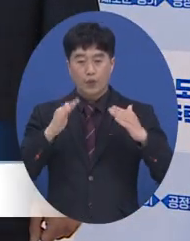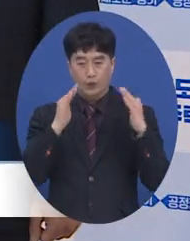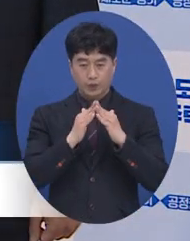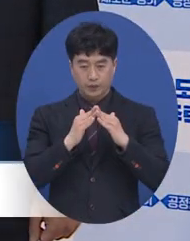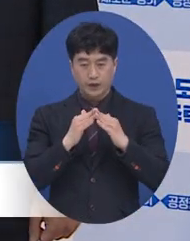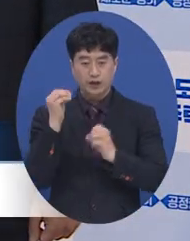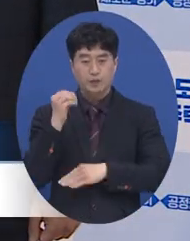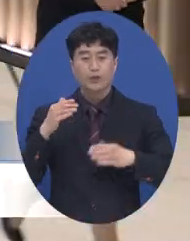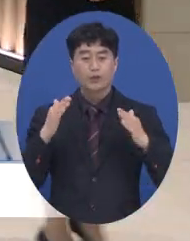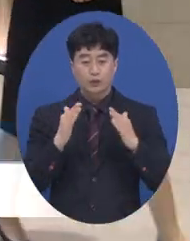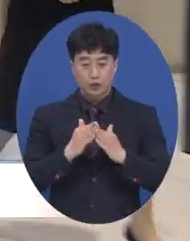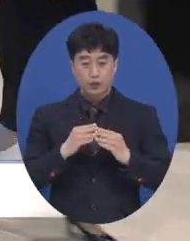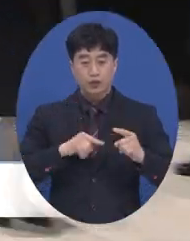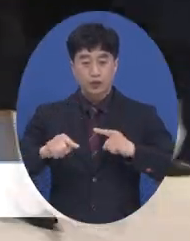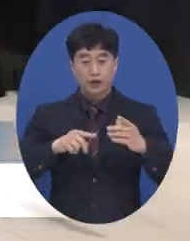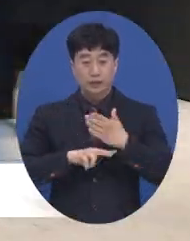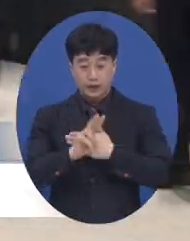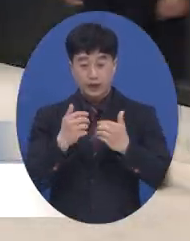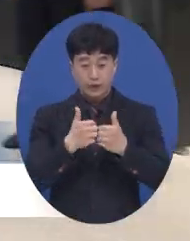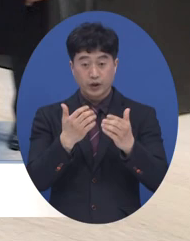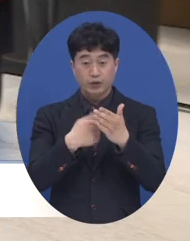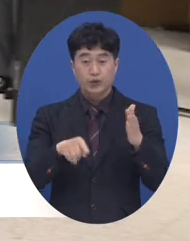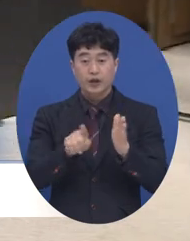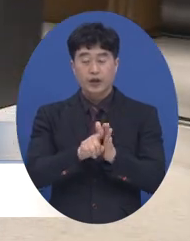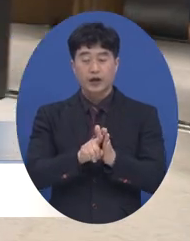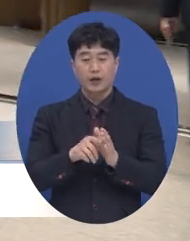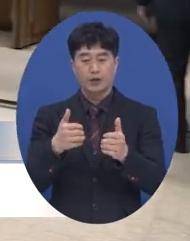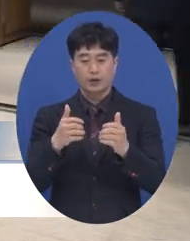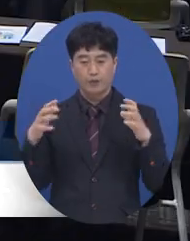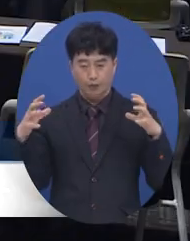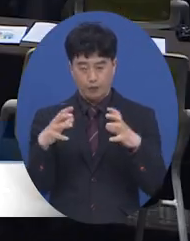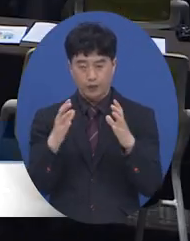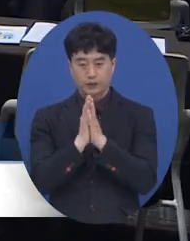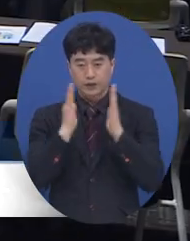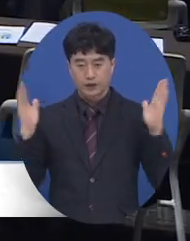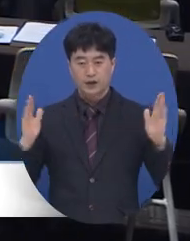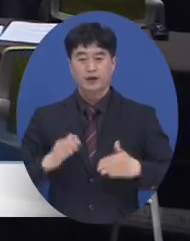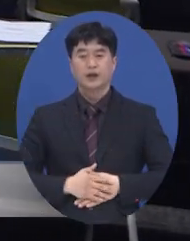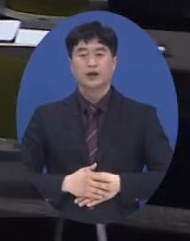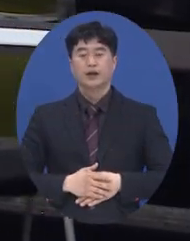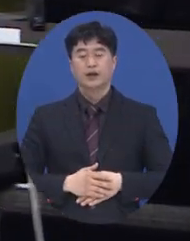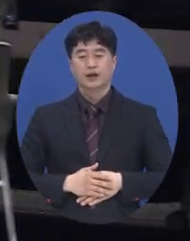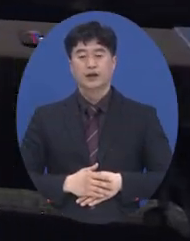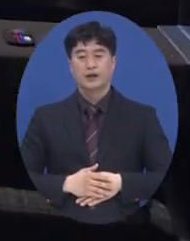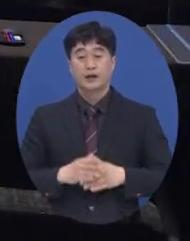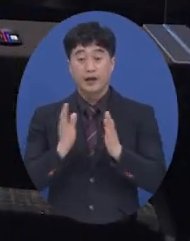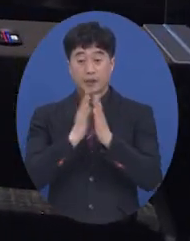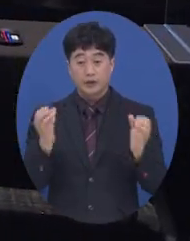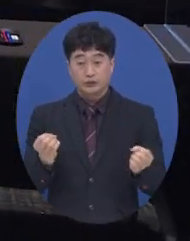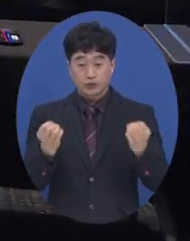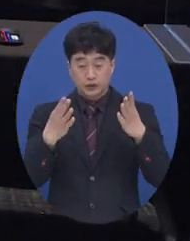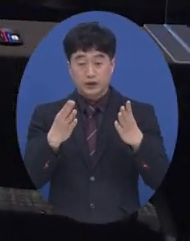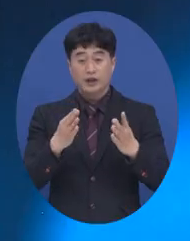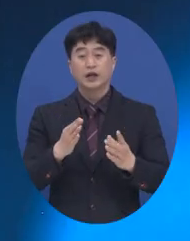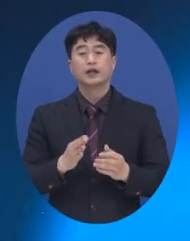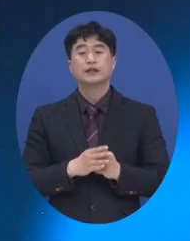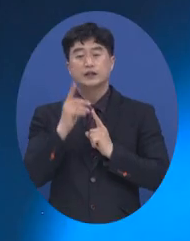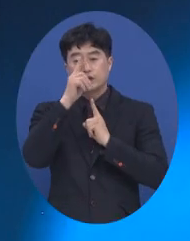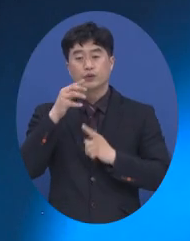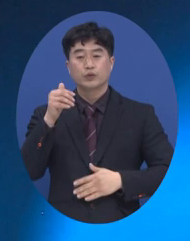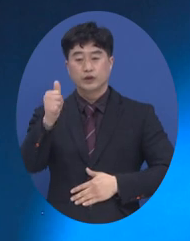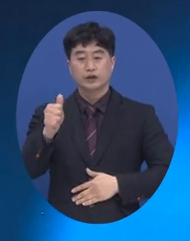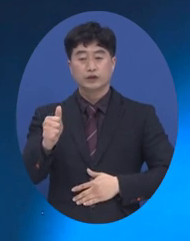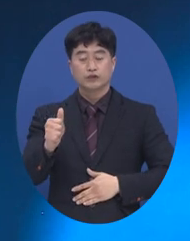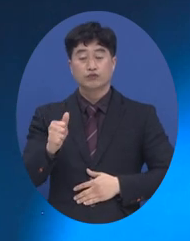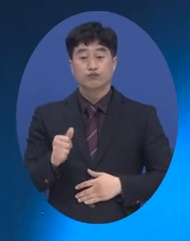공공주택인 기본주택의 정책 비전을 논의하기 위해 컨퍼런스가 개막했습니다. 개막식에서 이재명 경기도지사는